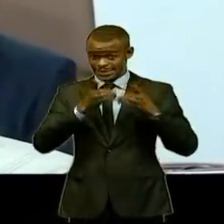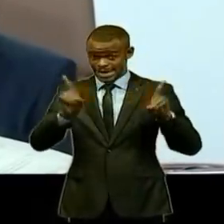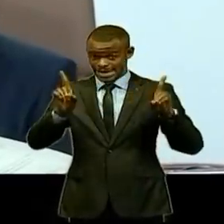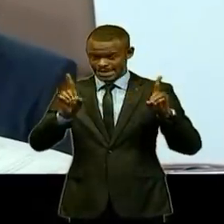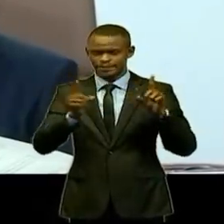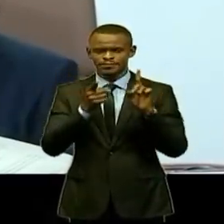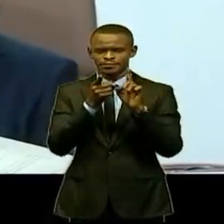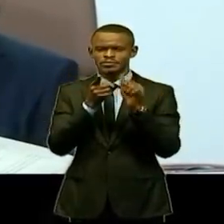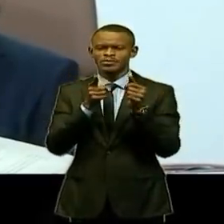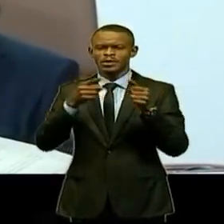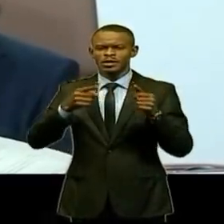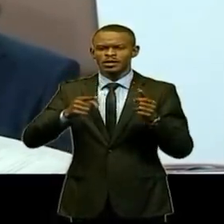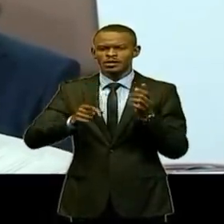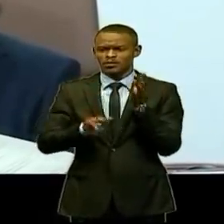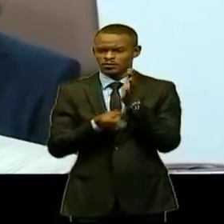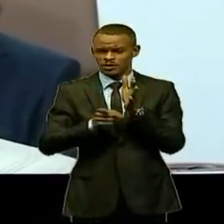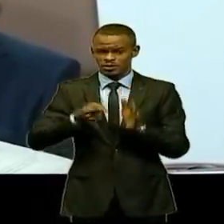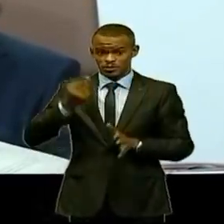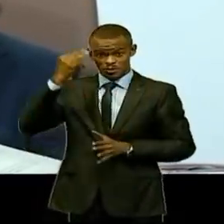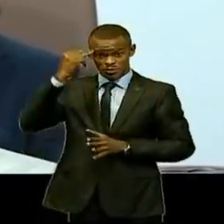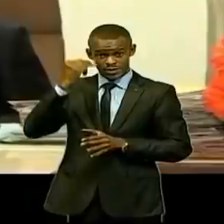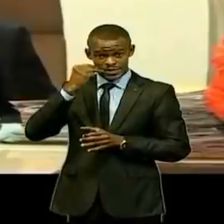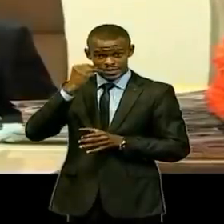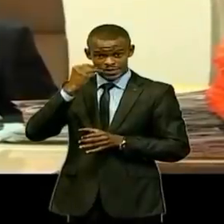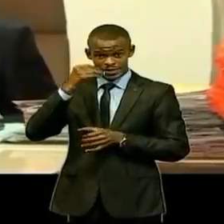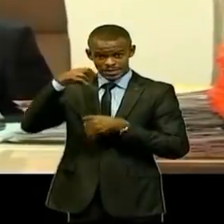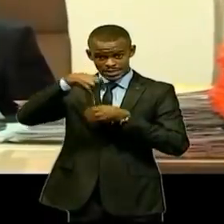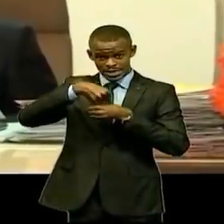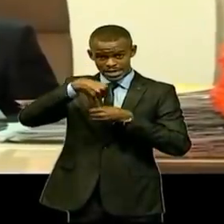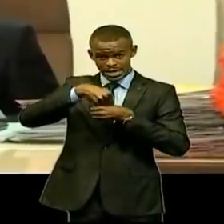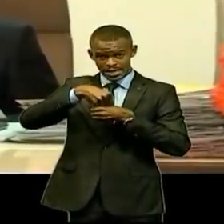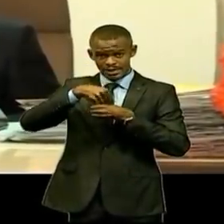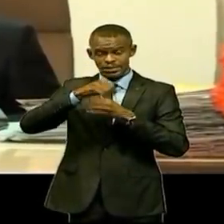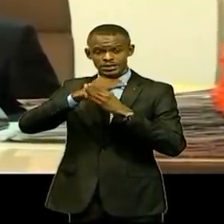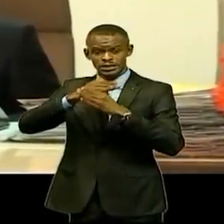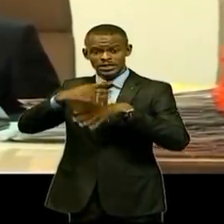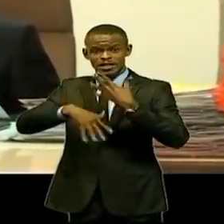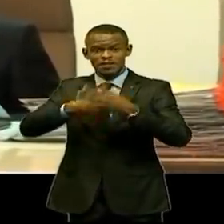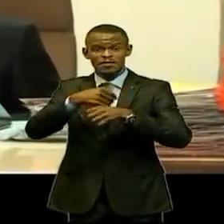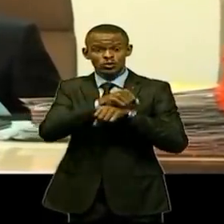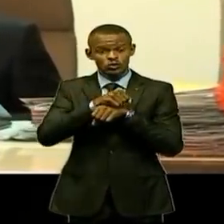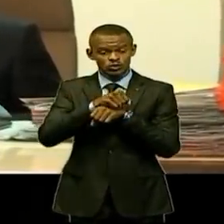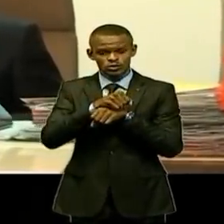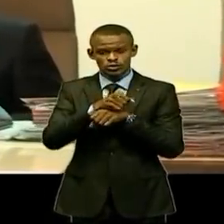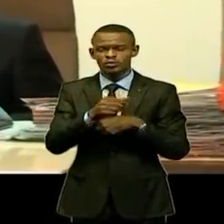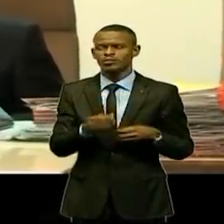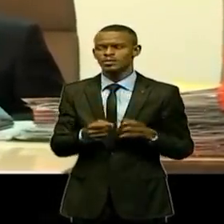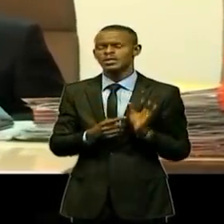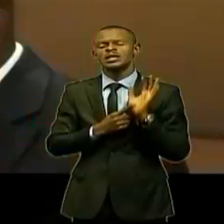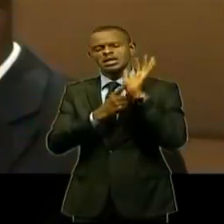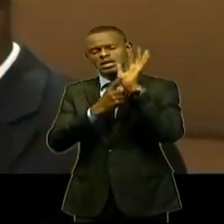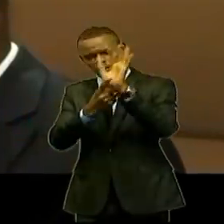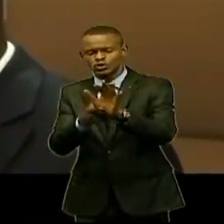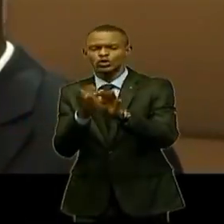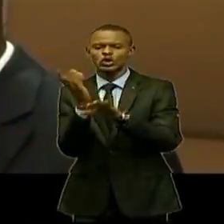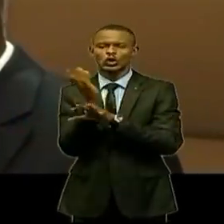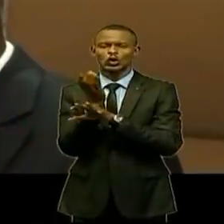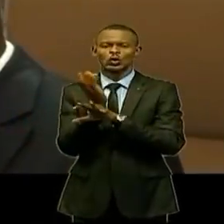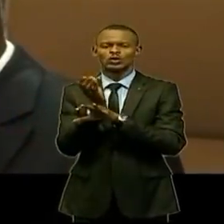Sécurité et Affaires coutumières, a soumis au Conseil des ministres 3 projets de décret pour